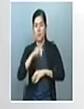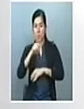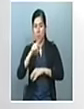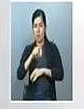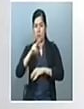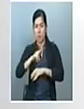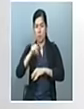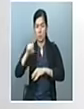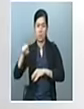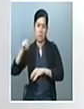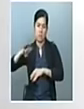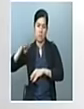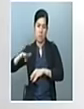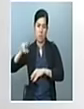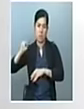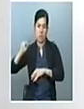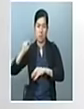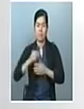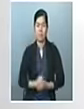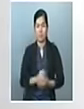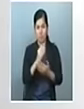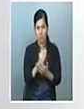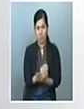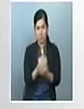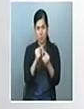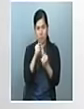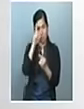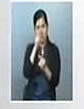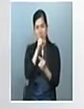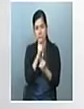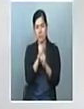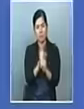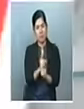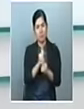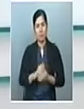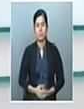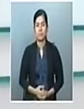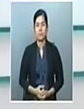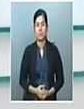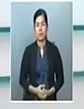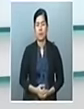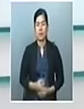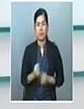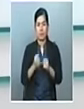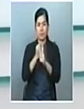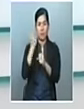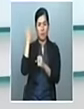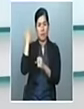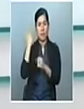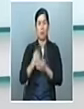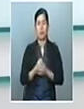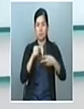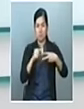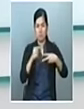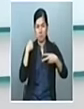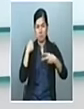14:00 นถึง 16:30 นและหยุดตามวันหยุดของทางราชการค่ะในปีที่ผ่านมาค่ะเซทได้ประกาศการเ